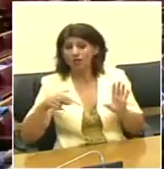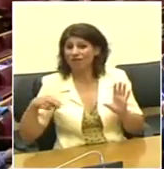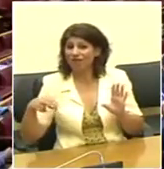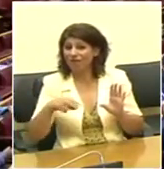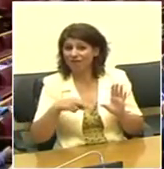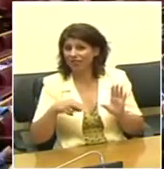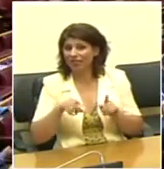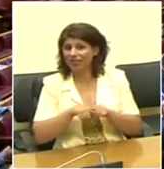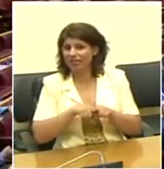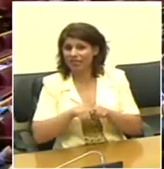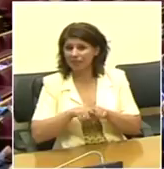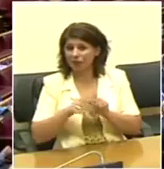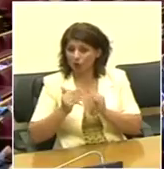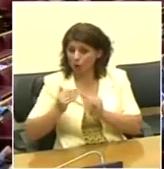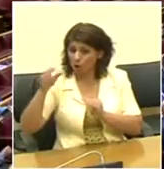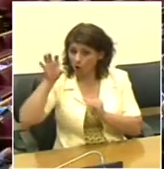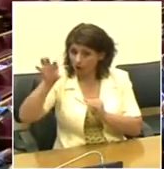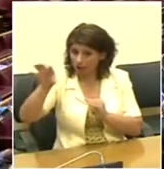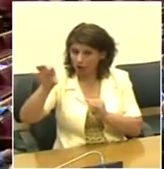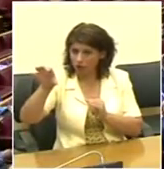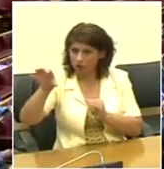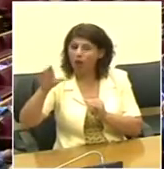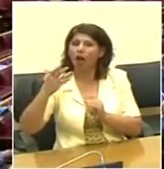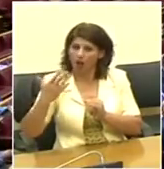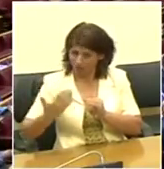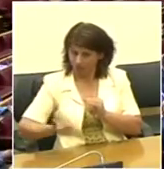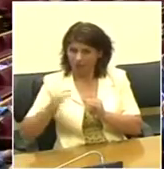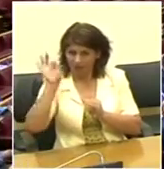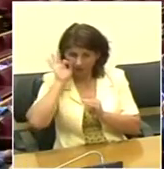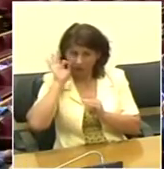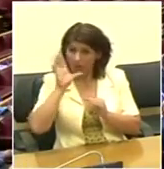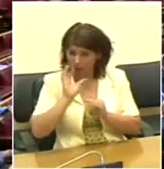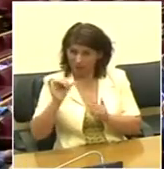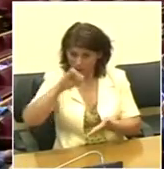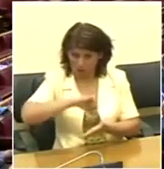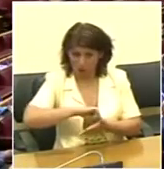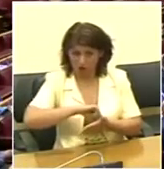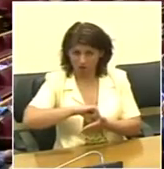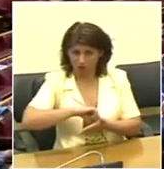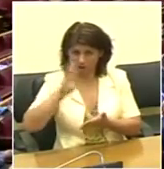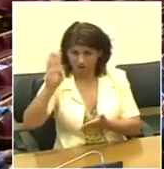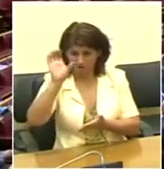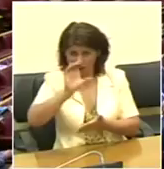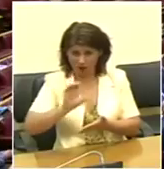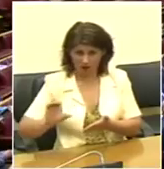τη Βόρεια χώρα, θα είναι η Θεσσαλονίκη πραγματικά η πρωτεύουσα των Βαλκανίων?